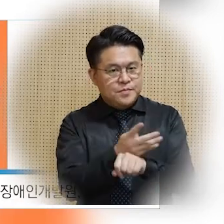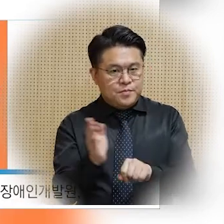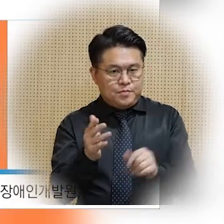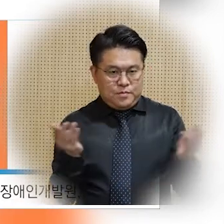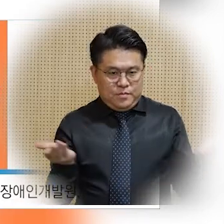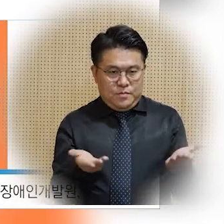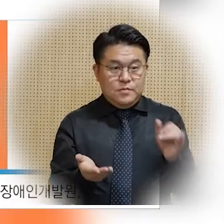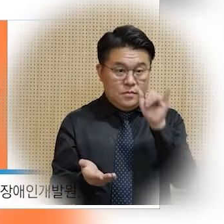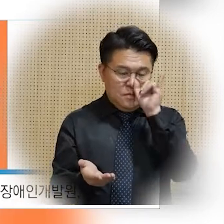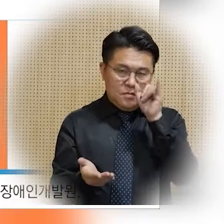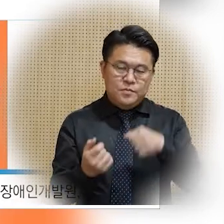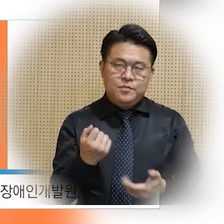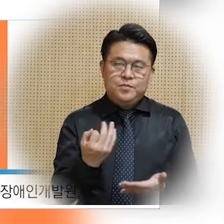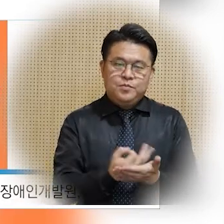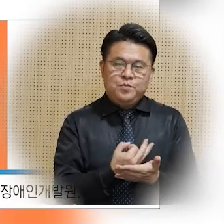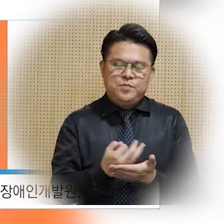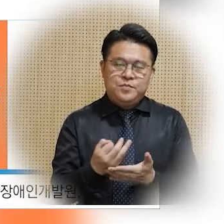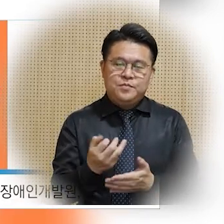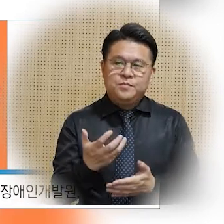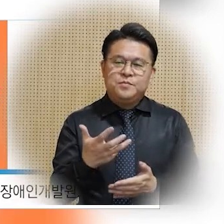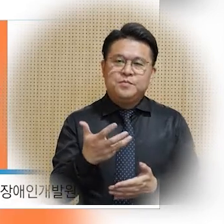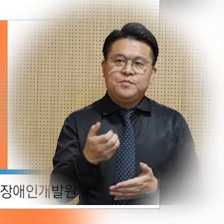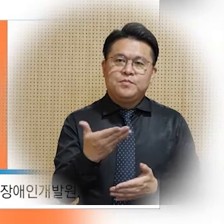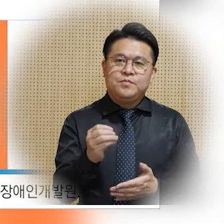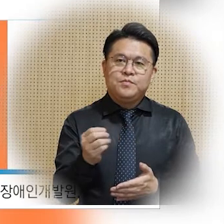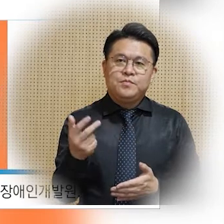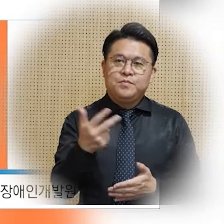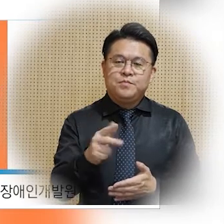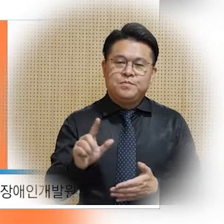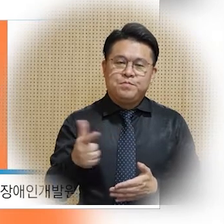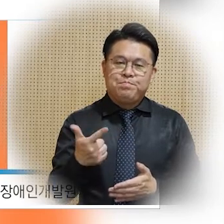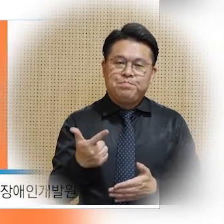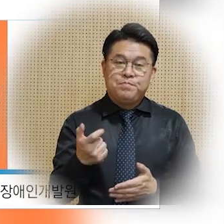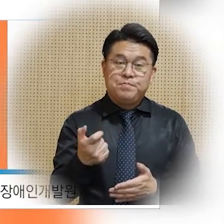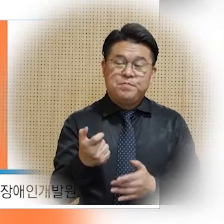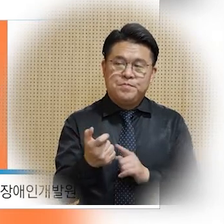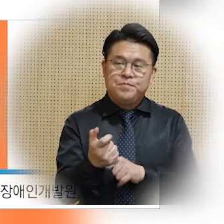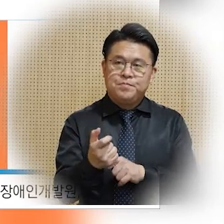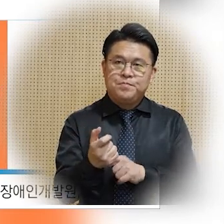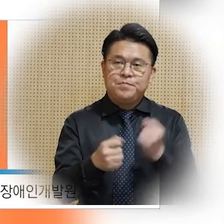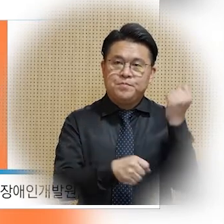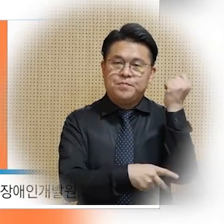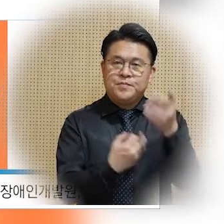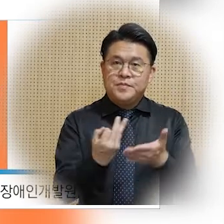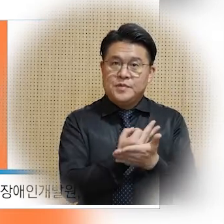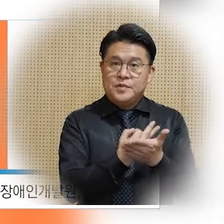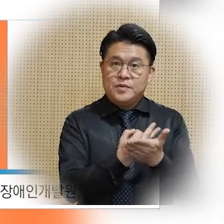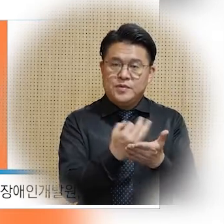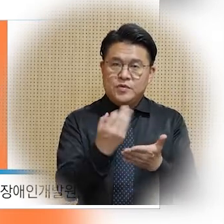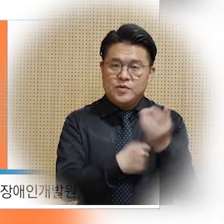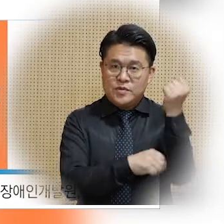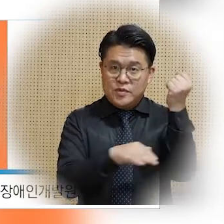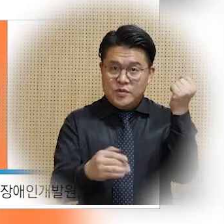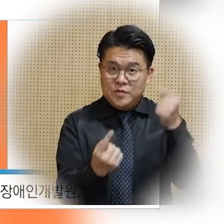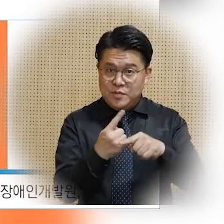인건비 같은 경우에 89만 7,660원, 최저임금의 이제 절반이죠. 네, 그렇게 해서 약 이제